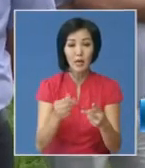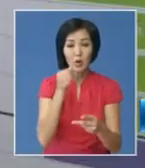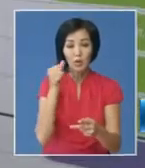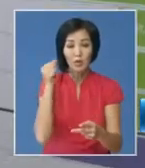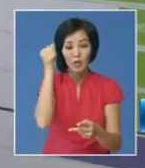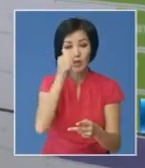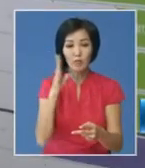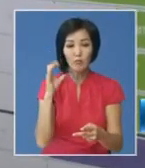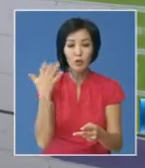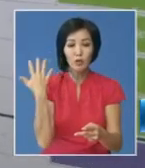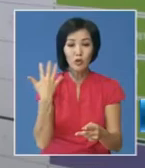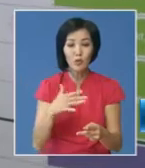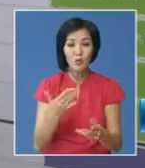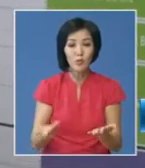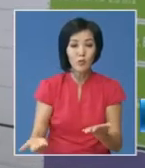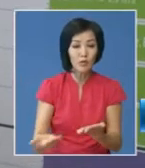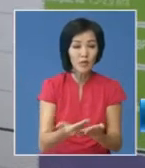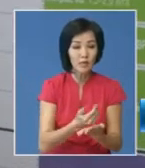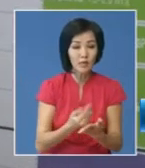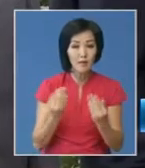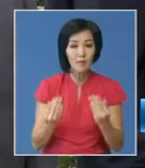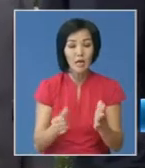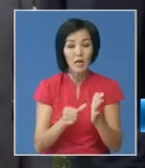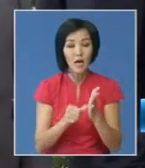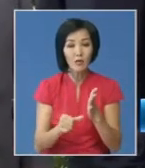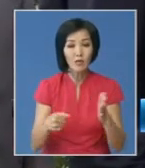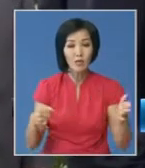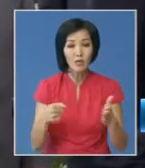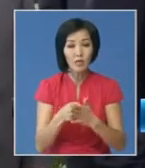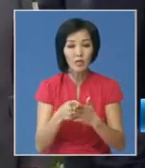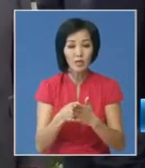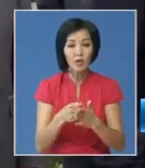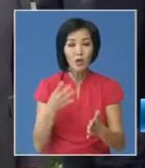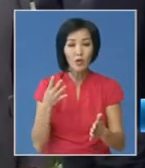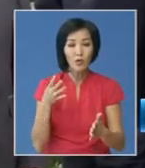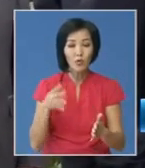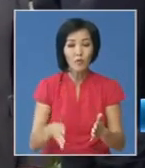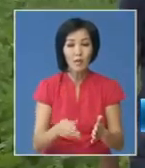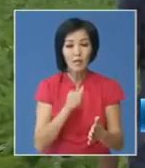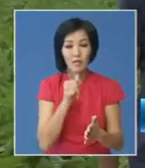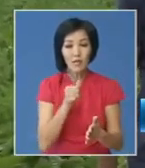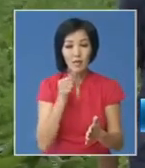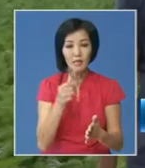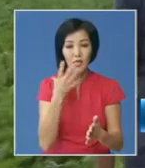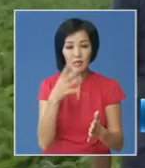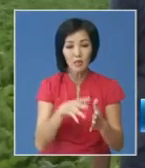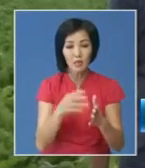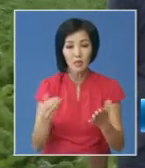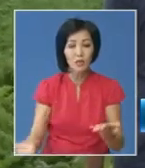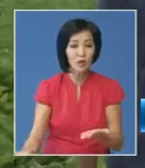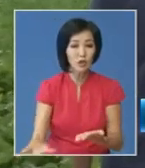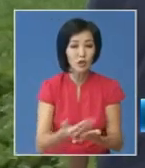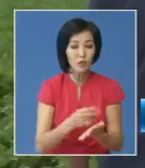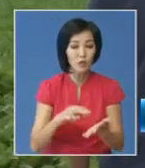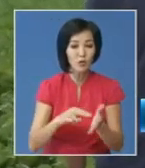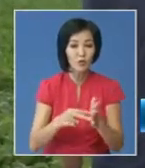550 центнерден өнім жинаса, биыл бұл көрсеткішті 600-ге дейін жеткізіп, 4000 тонна қан қызылшасын жинау жоспарланған. Мұндай жетістікке